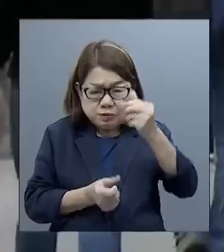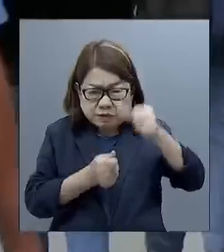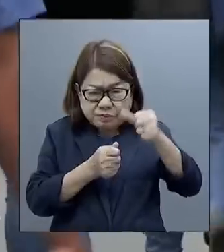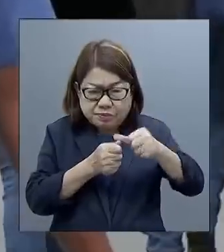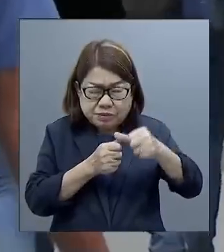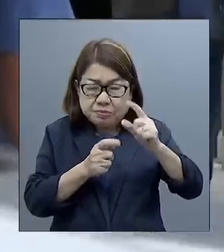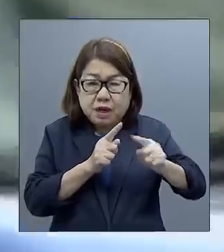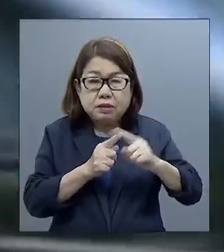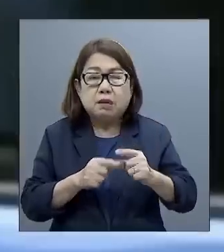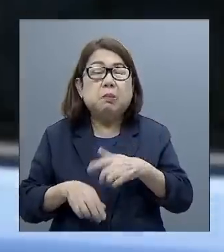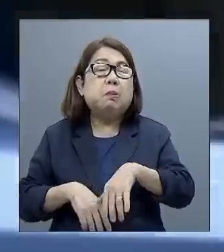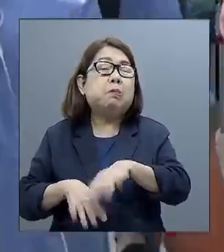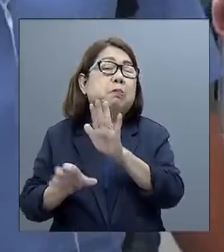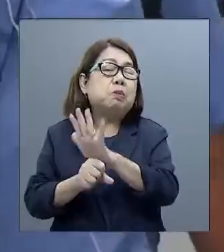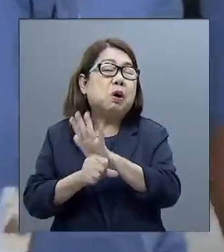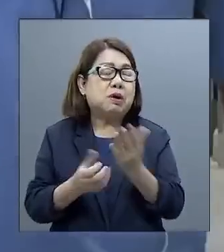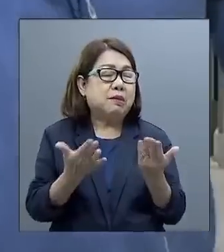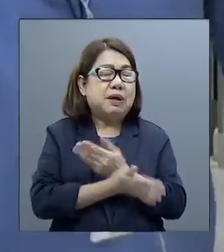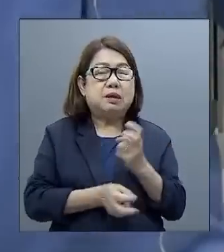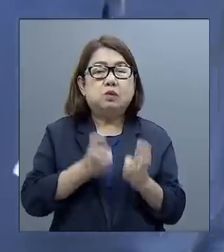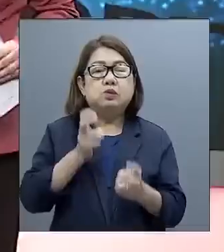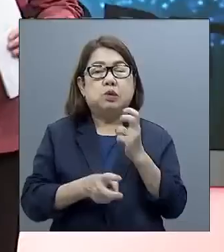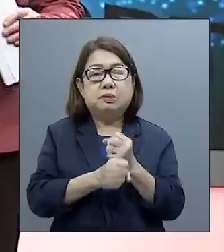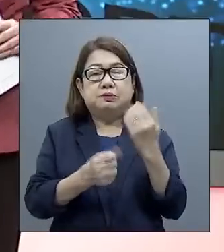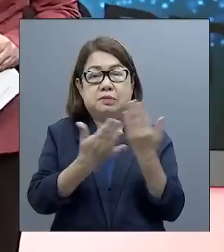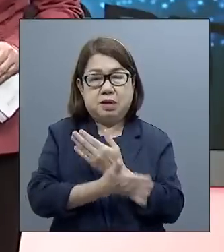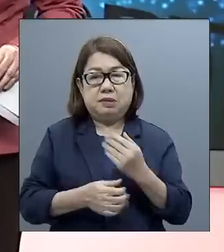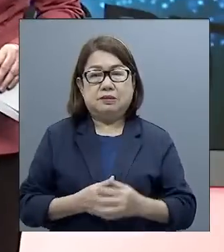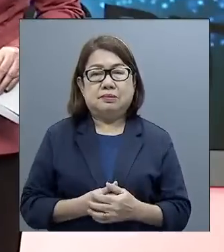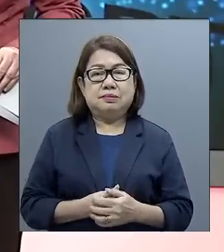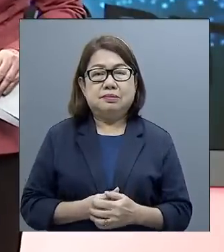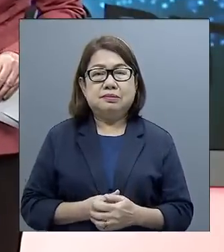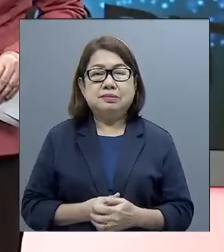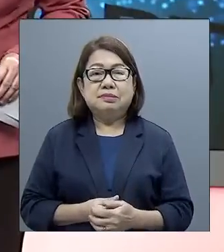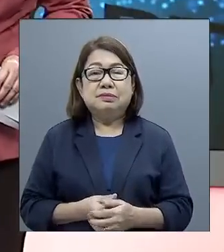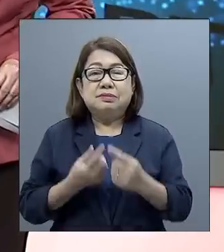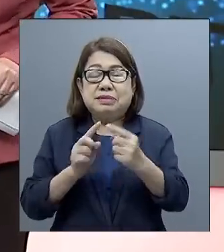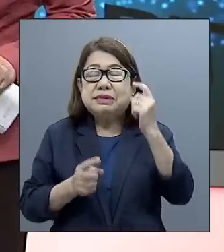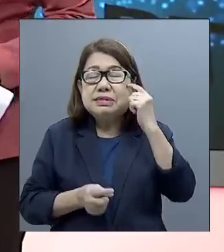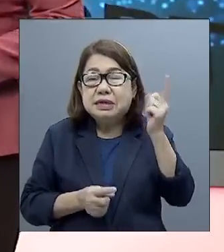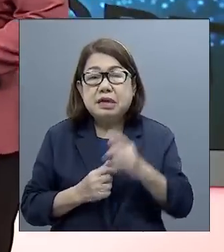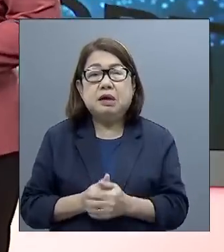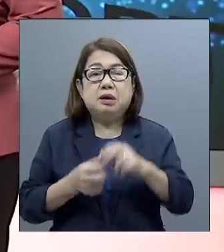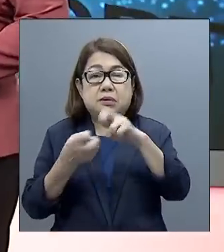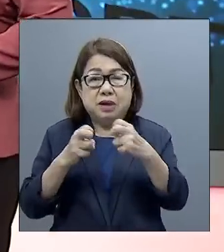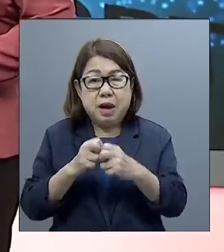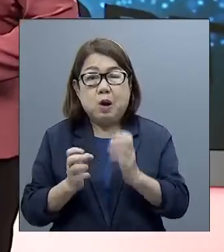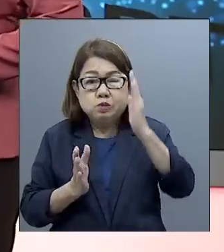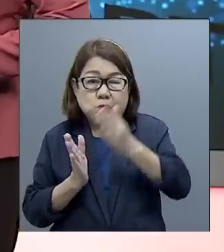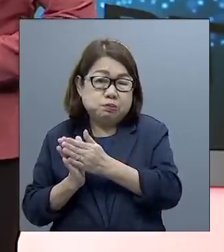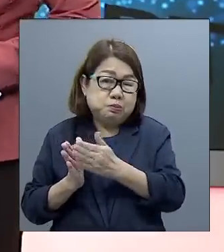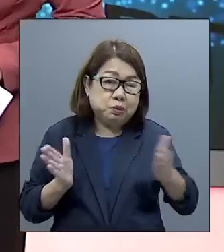ราะว่า AI จะเข้ามาทำหน้าที่นี้แทนค่ะและสิ่งที่น่ากังวลที่สุดคือภัยคุกคามในระยะยา